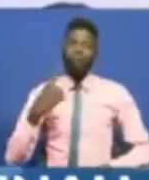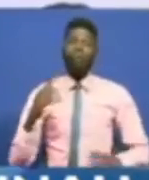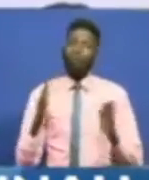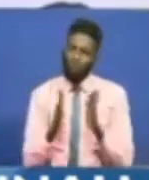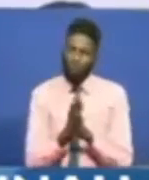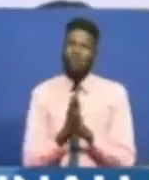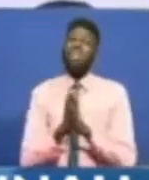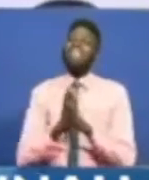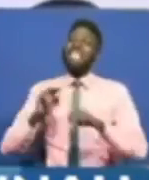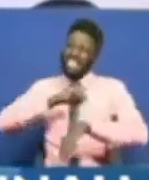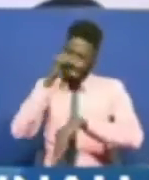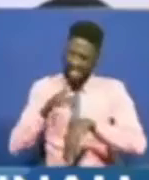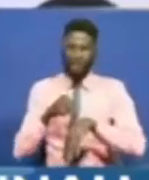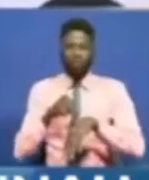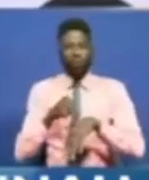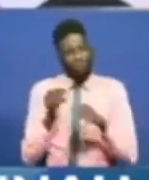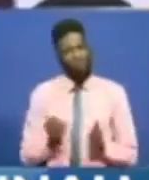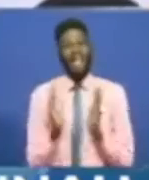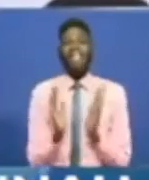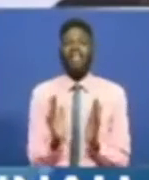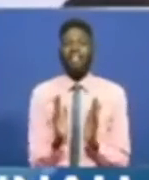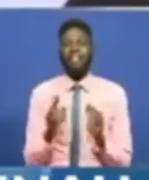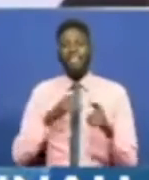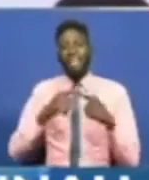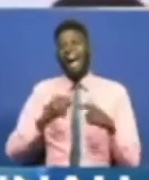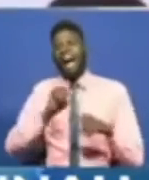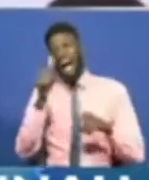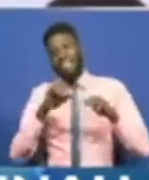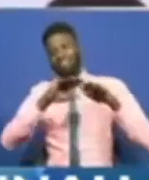utaifa Tanzania, alafu yale yote yatakuja baadaye.